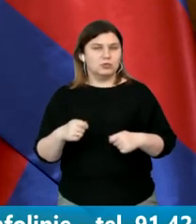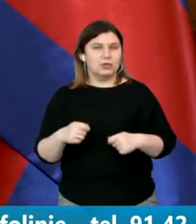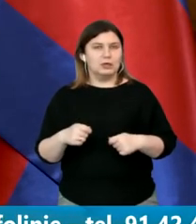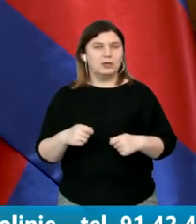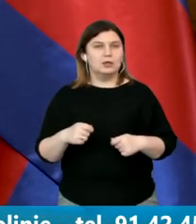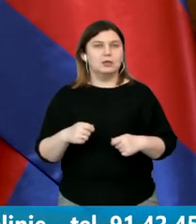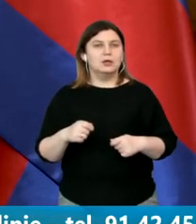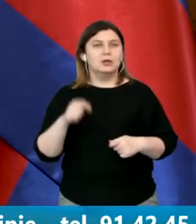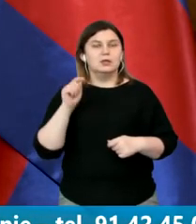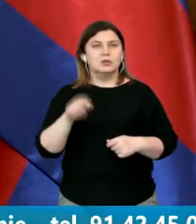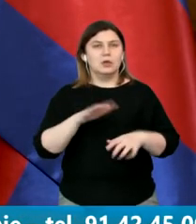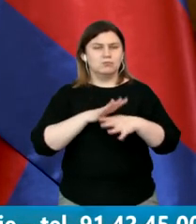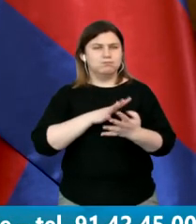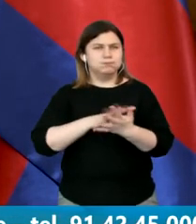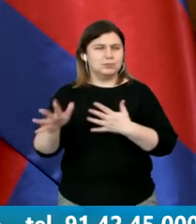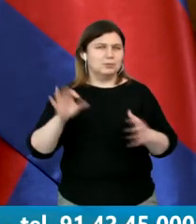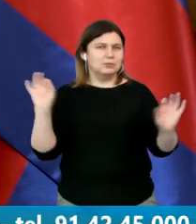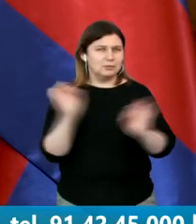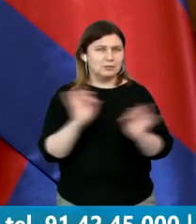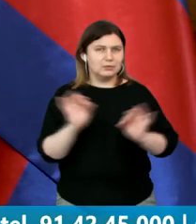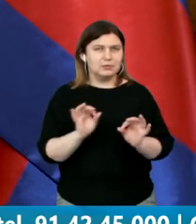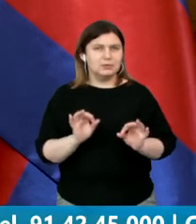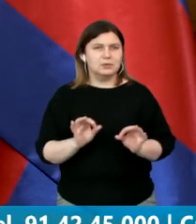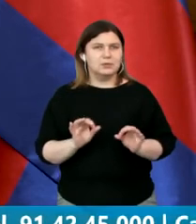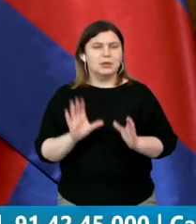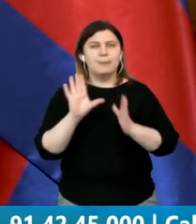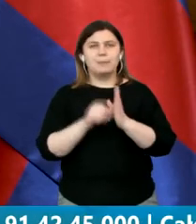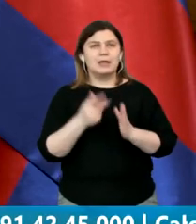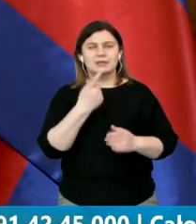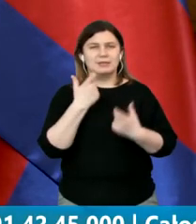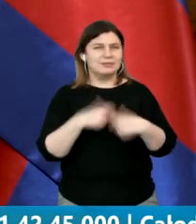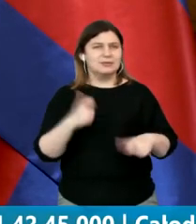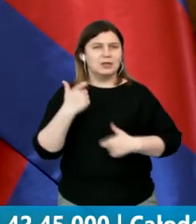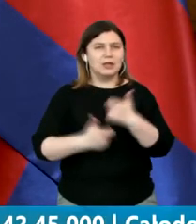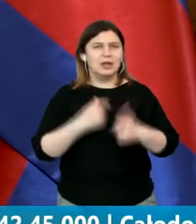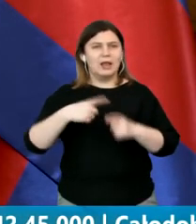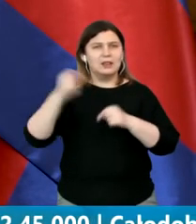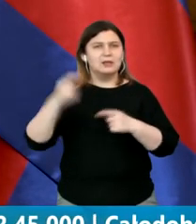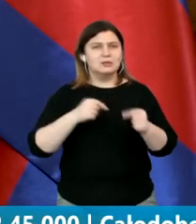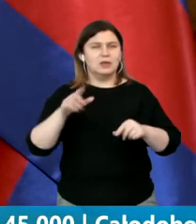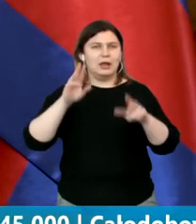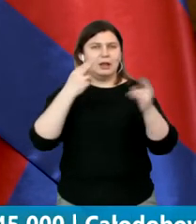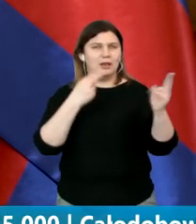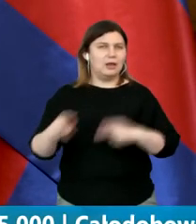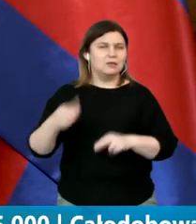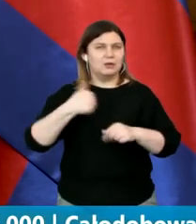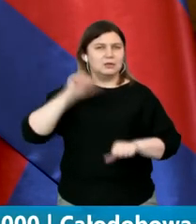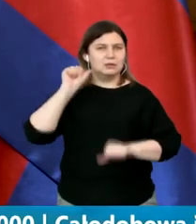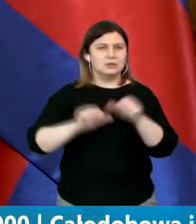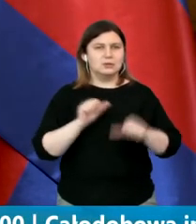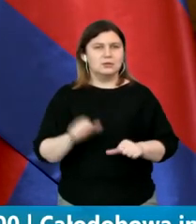sprzątaniem Szczecina, tonie w niesamowitym brudzie. Miasto nic nie robi, liście jeszcze leżą z tamtego